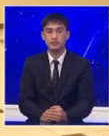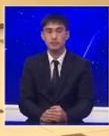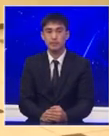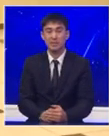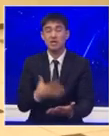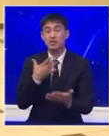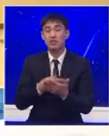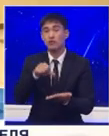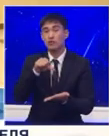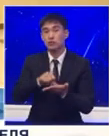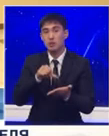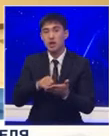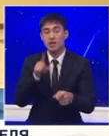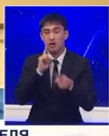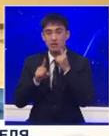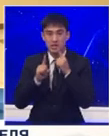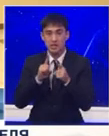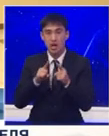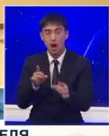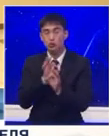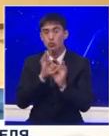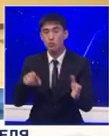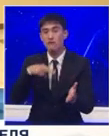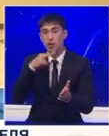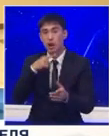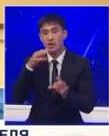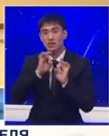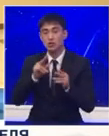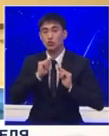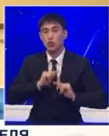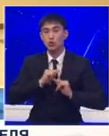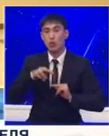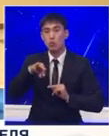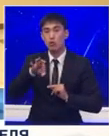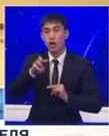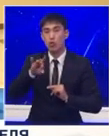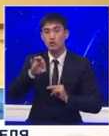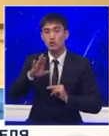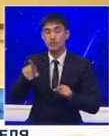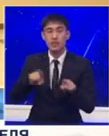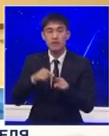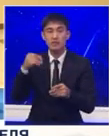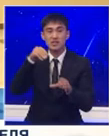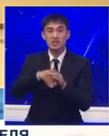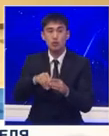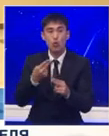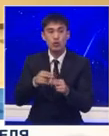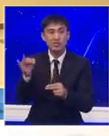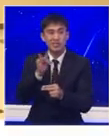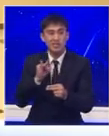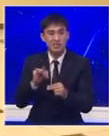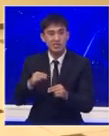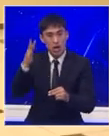В своем выступлении на конференции я особое внимание уделила трудам Мухтара Ауэзова, так как в них есть очень